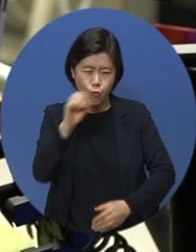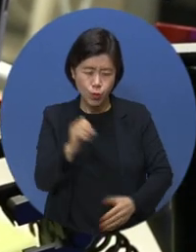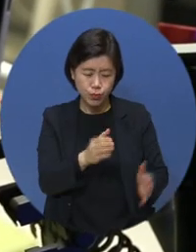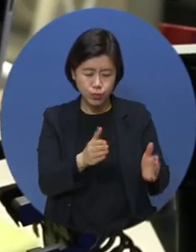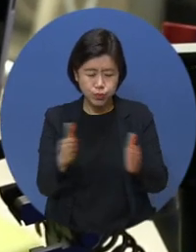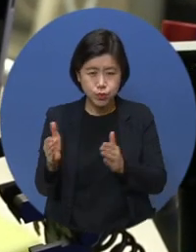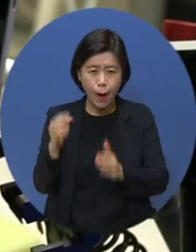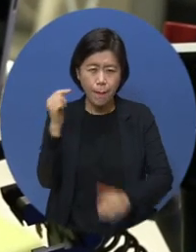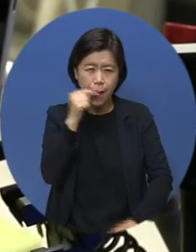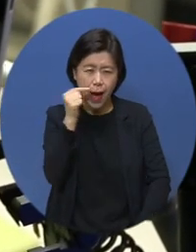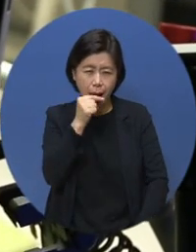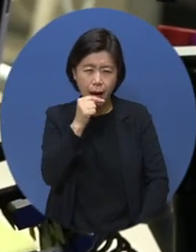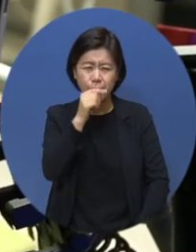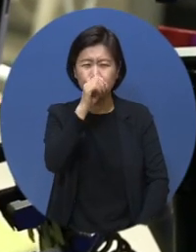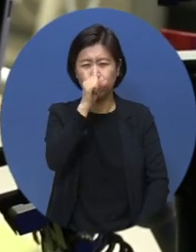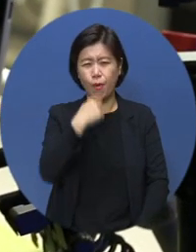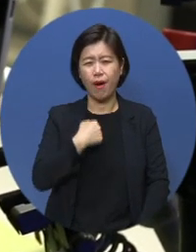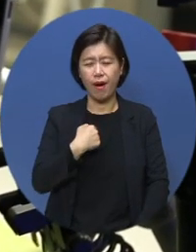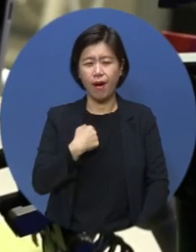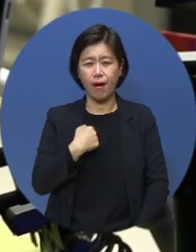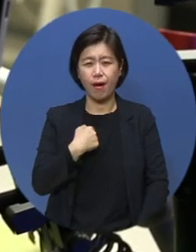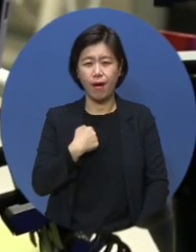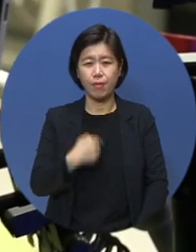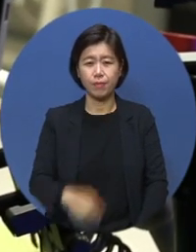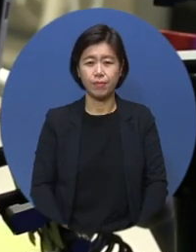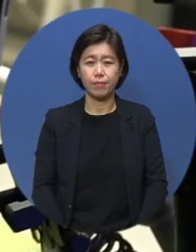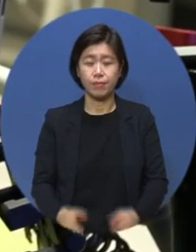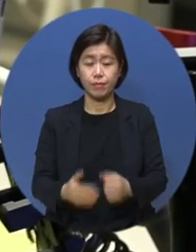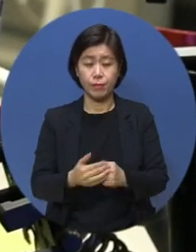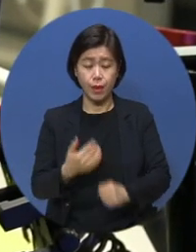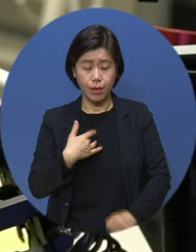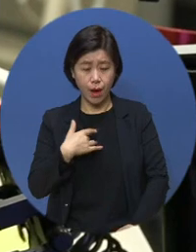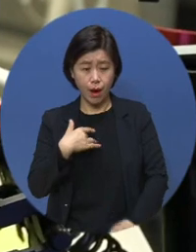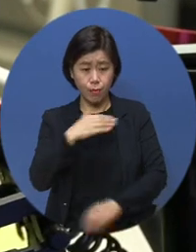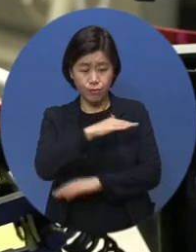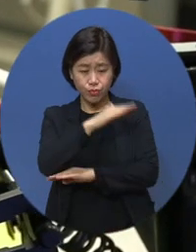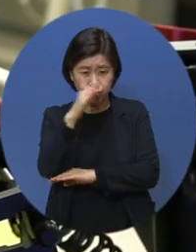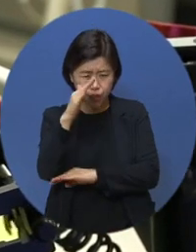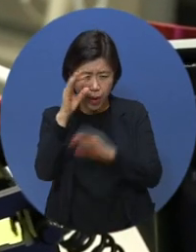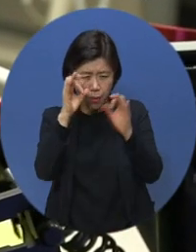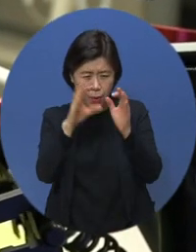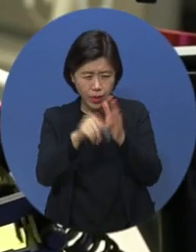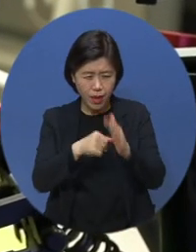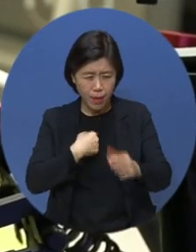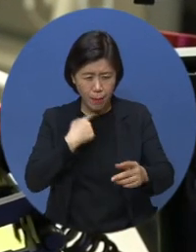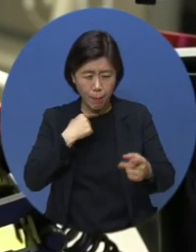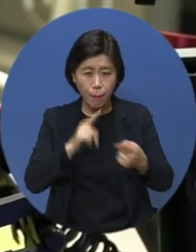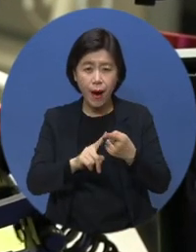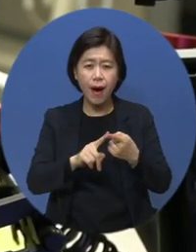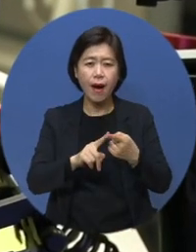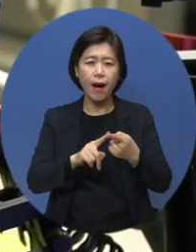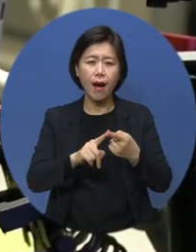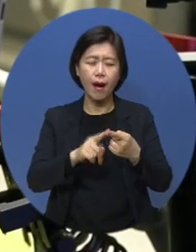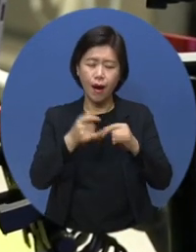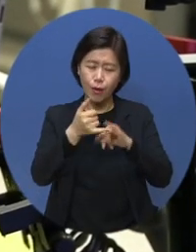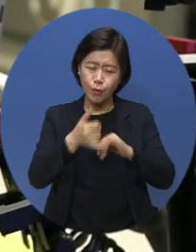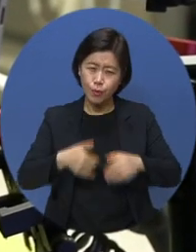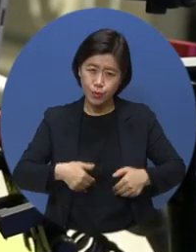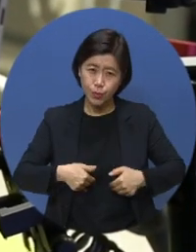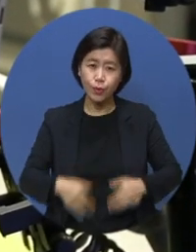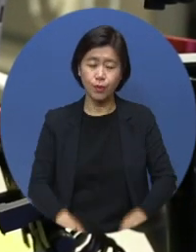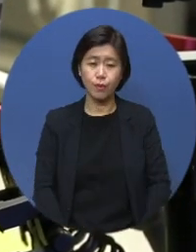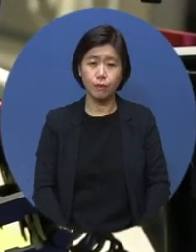좀 깐깐하게 좀 하는 편이에요 그래가지고 일단 체 마음에 들어야 되니까 아 그냥